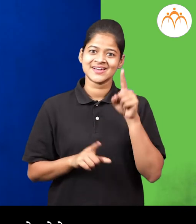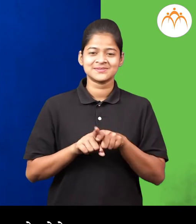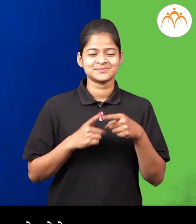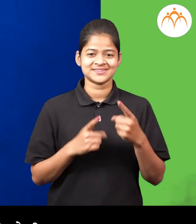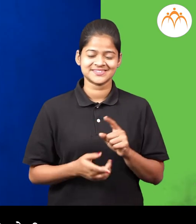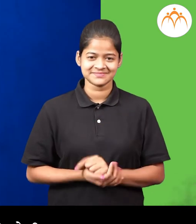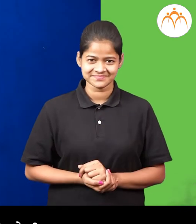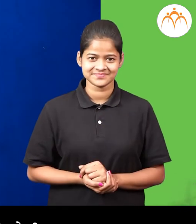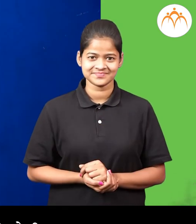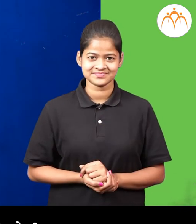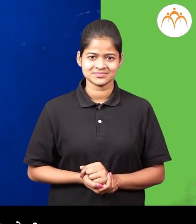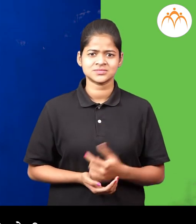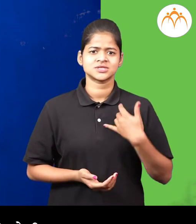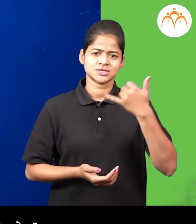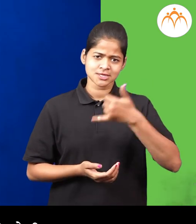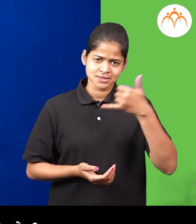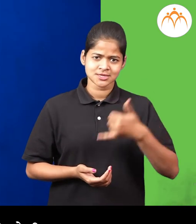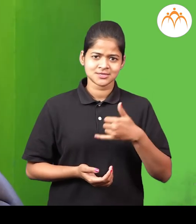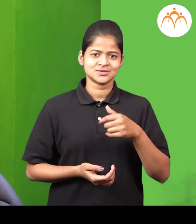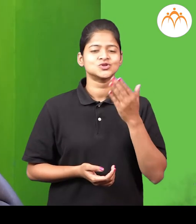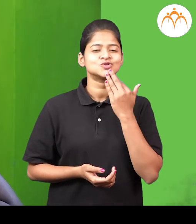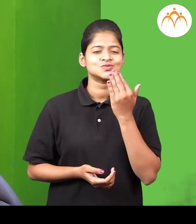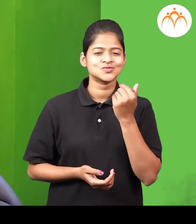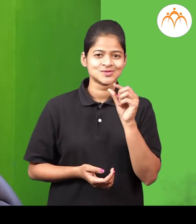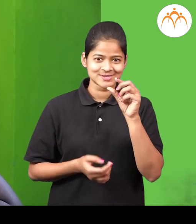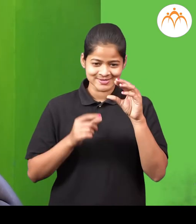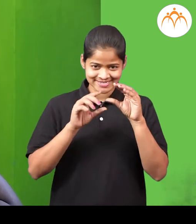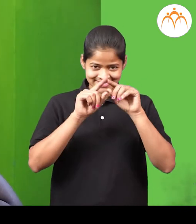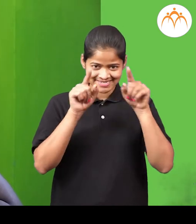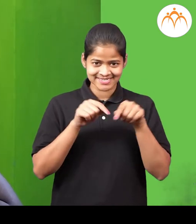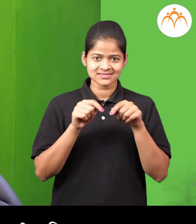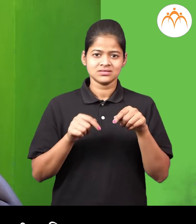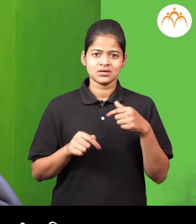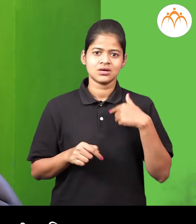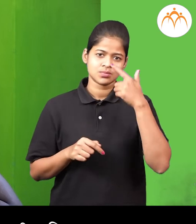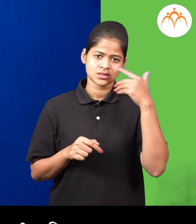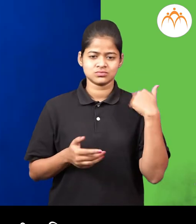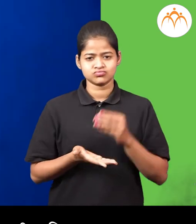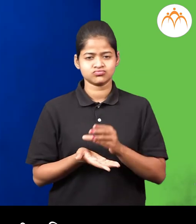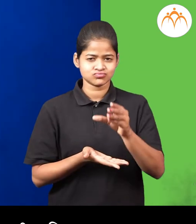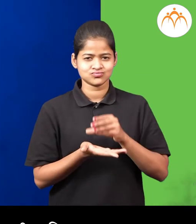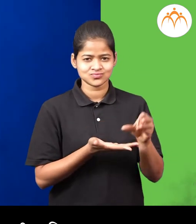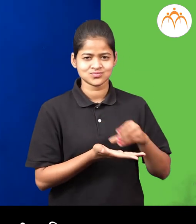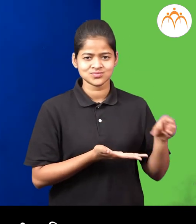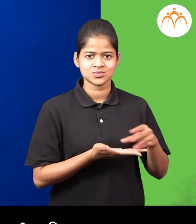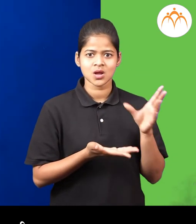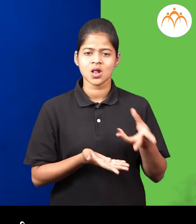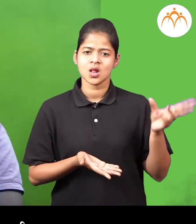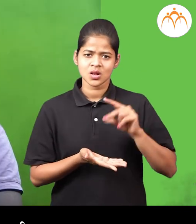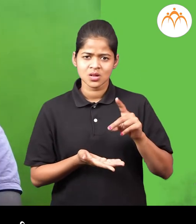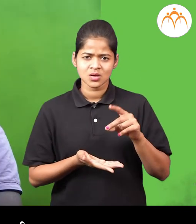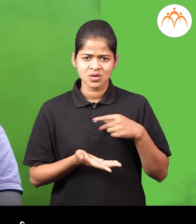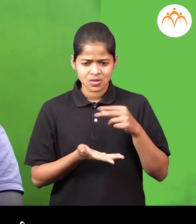दादानी चिक्कियन ले ओती तेम्हा दादाने भरबर वाटल्या आणी परत माला वाटल्या कि माला कमीच में आले